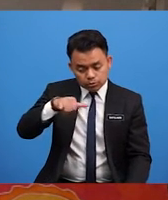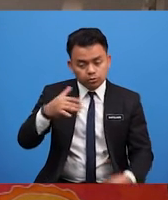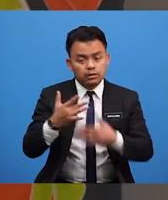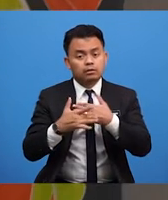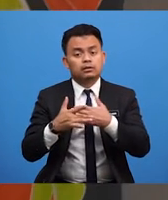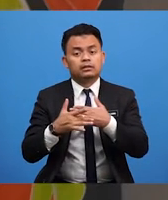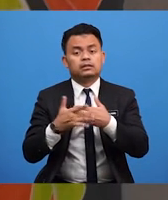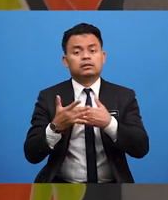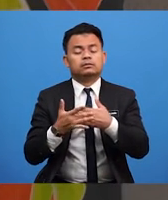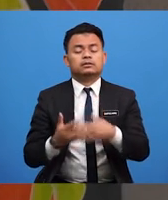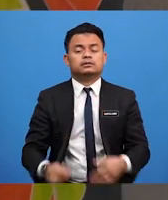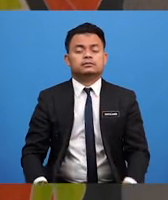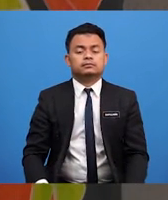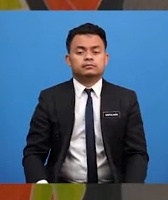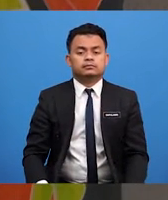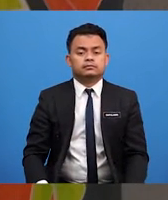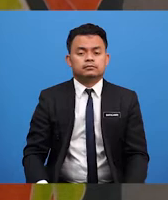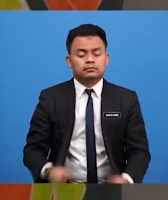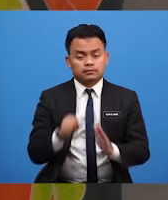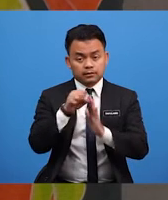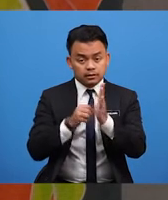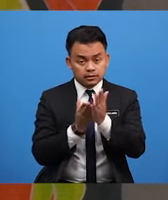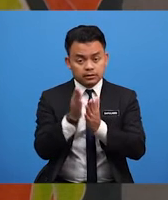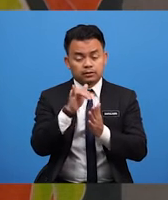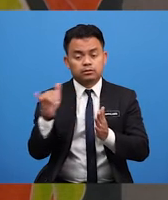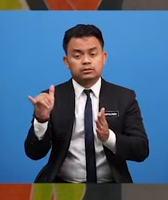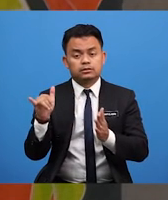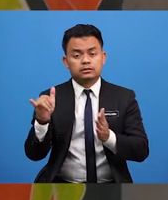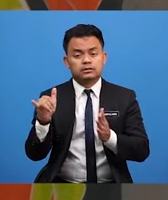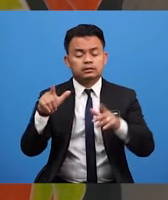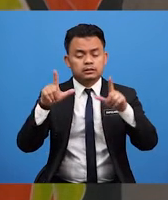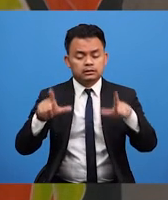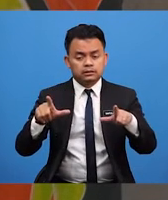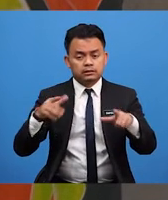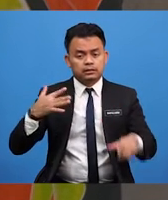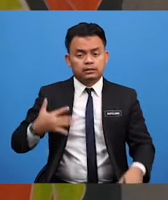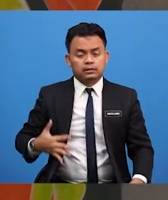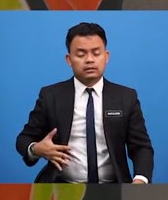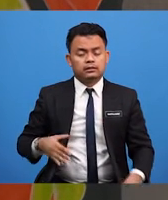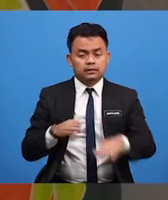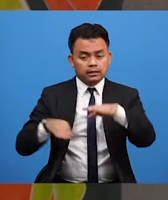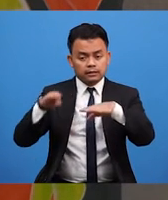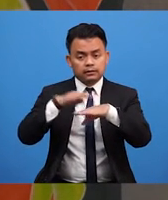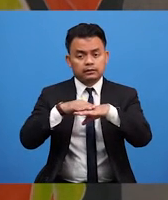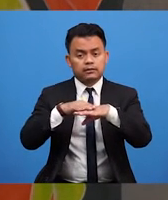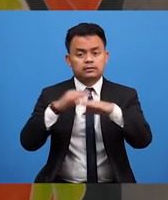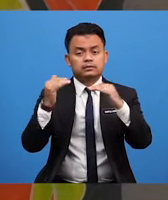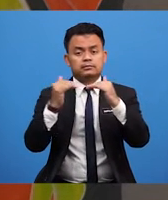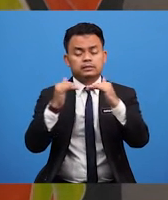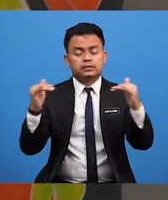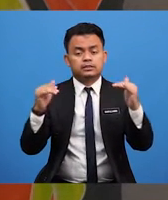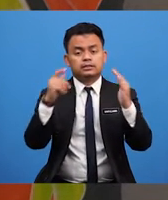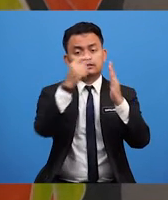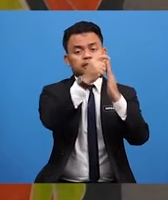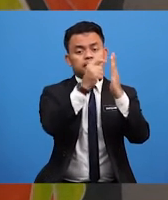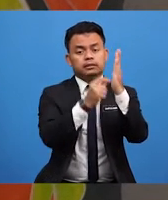dahulu. Seterusnya, bentangkan kain di atas meja terap. Sebagai peringatan,